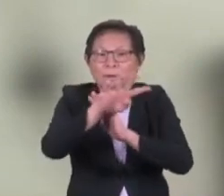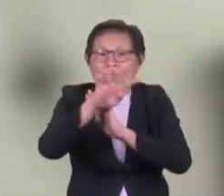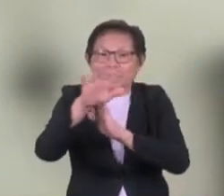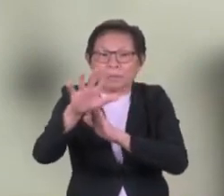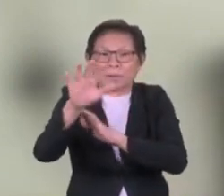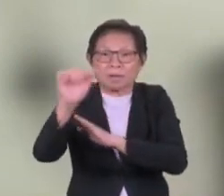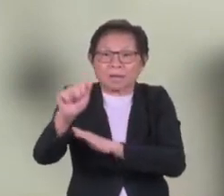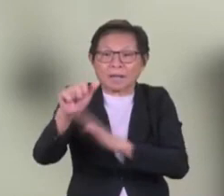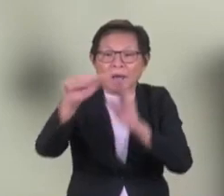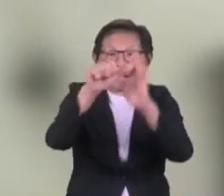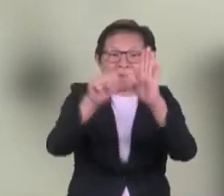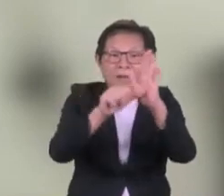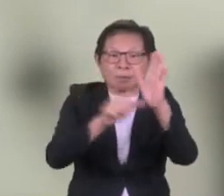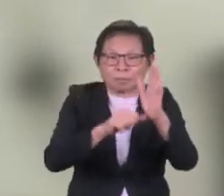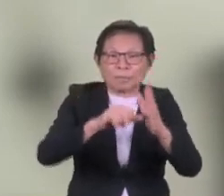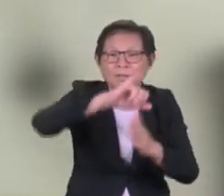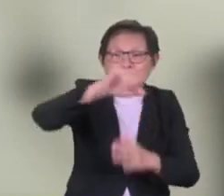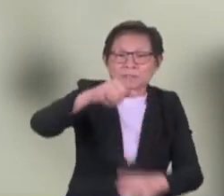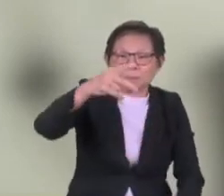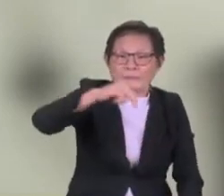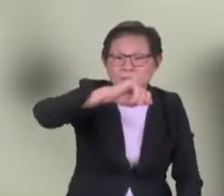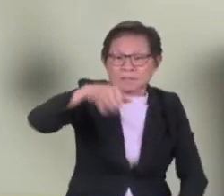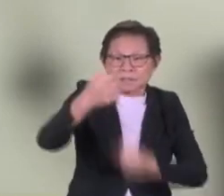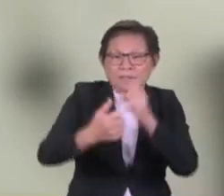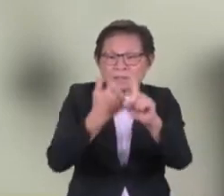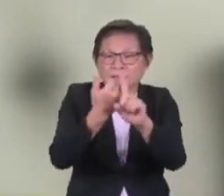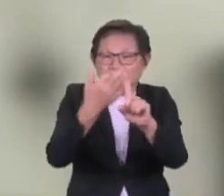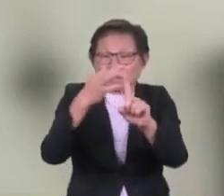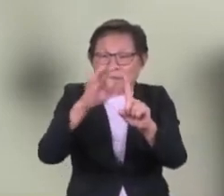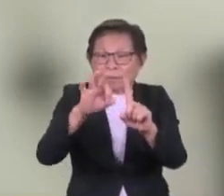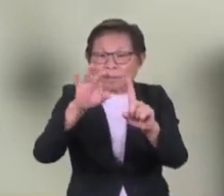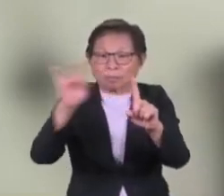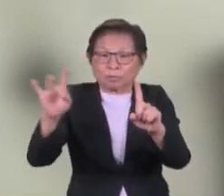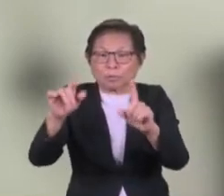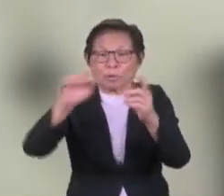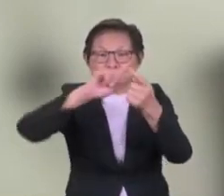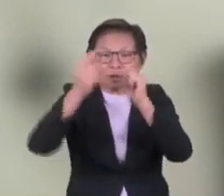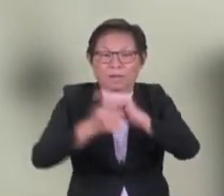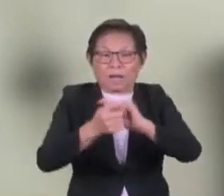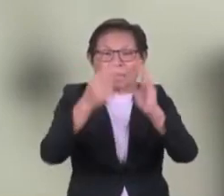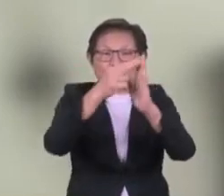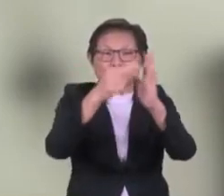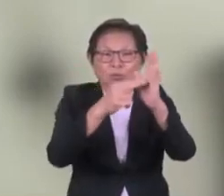45a1 akta pengangkutan Jalan 1987 pindaan 2020